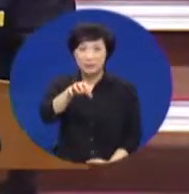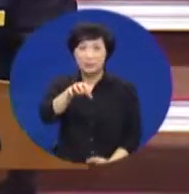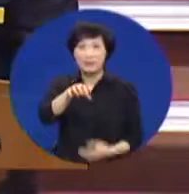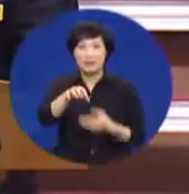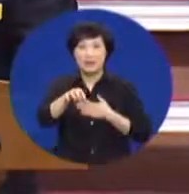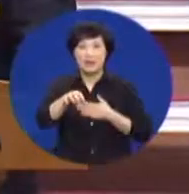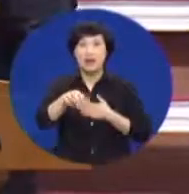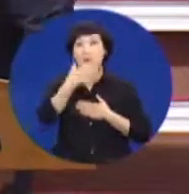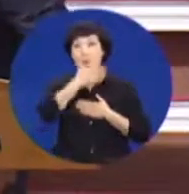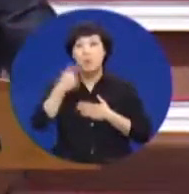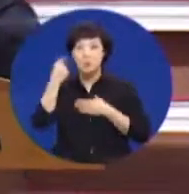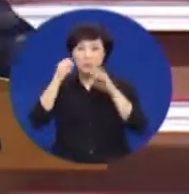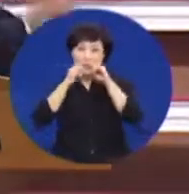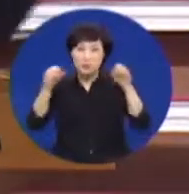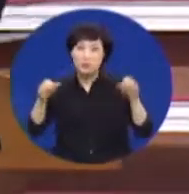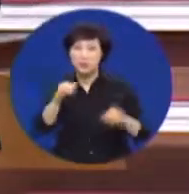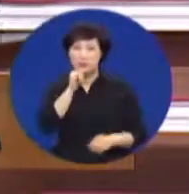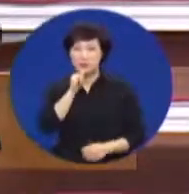전했고